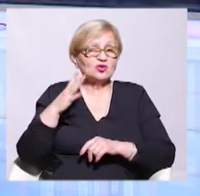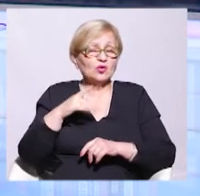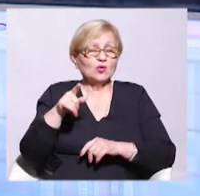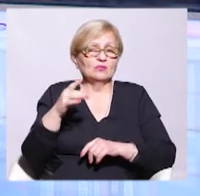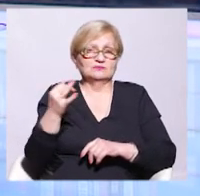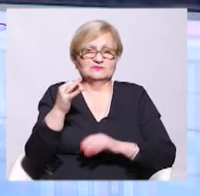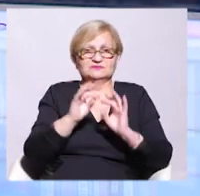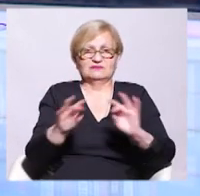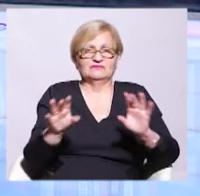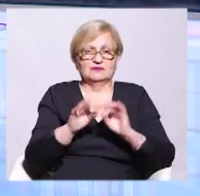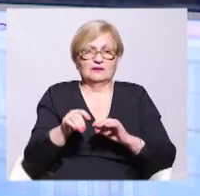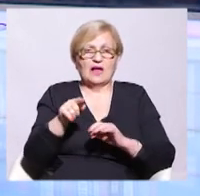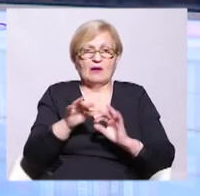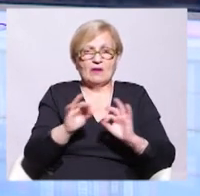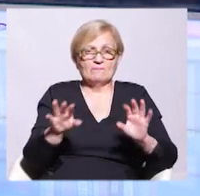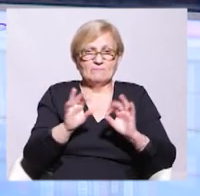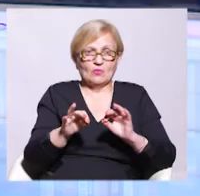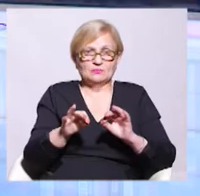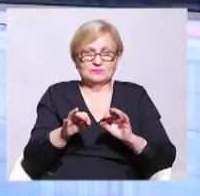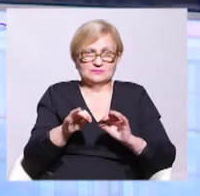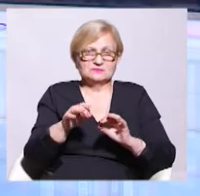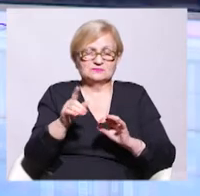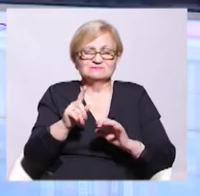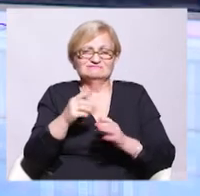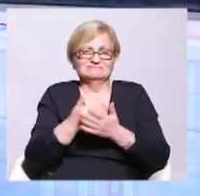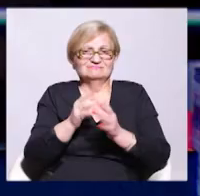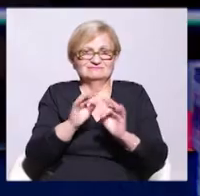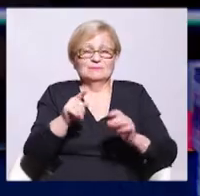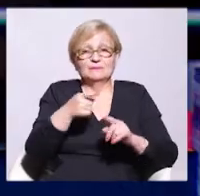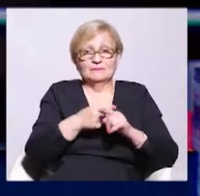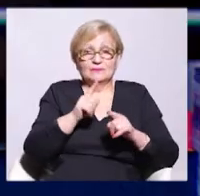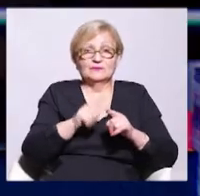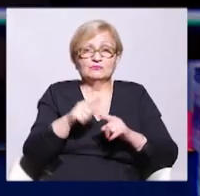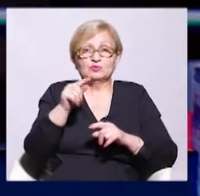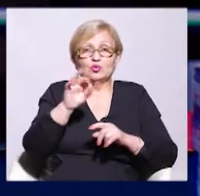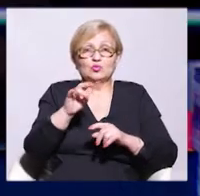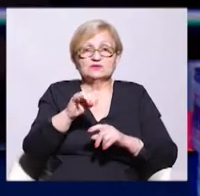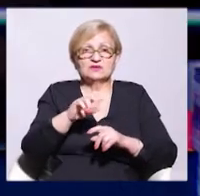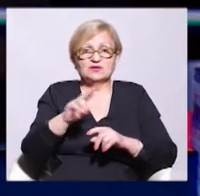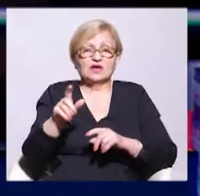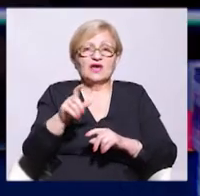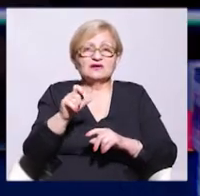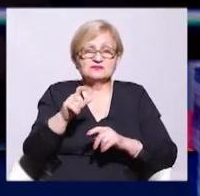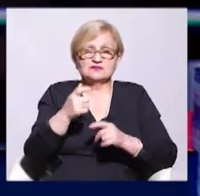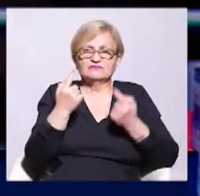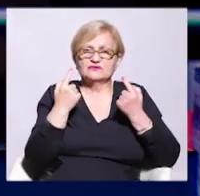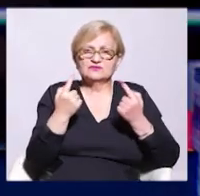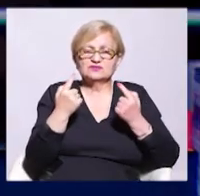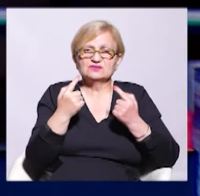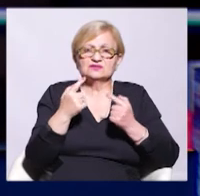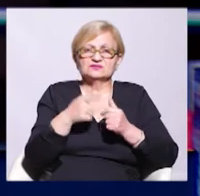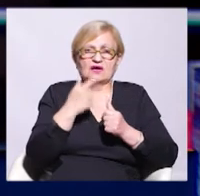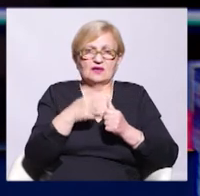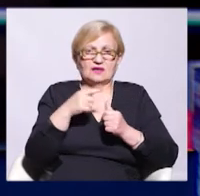ყვება და ამ ამბების ანარეკლია. Თორნიკე ერისთავი ძალიან დიდი სახელია ამ